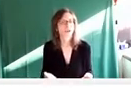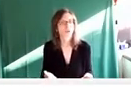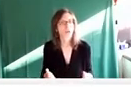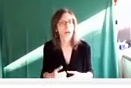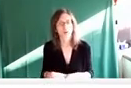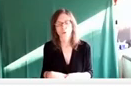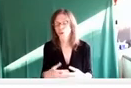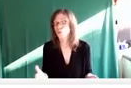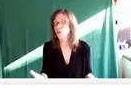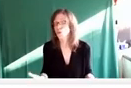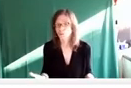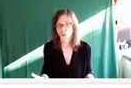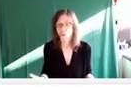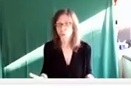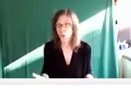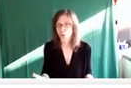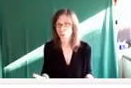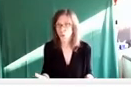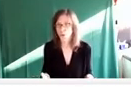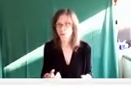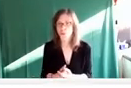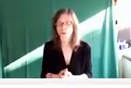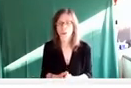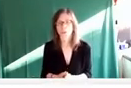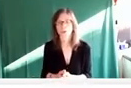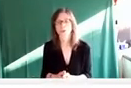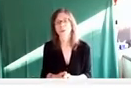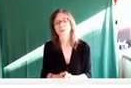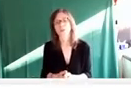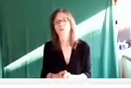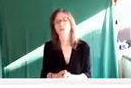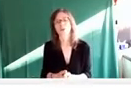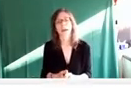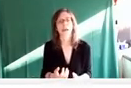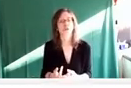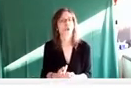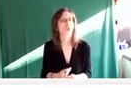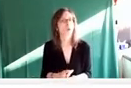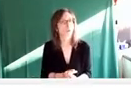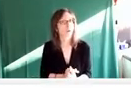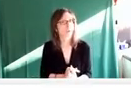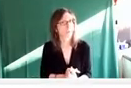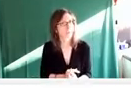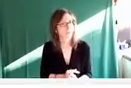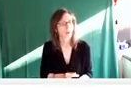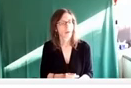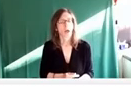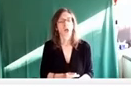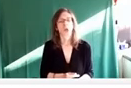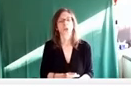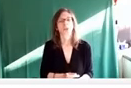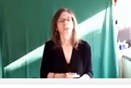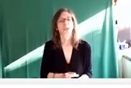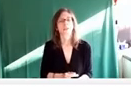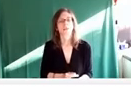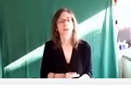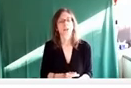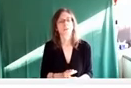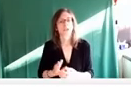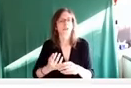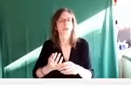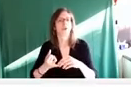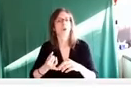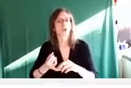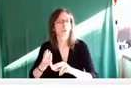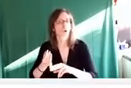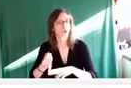pratiques de sauvegarde. Donc, il y a toutes sortes de bonnes ressources à consulter pour cette question-là. La règle du 3-2-1, qui est en fait le